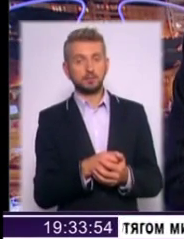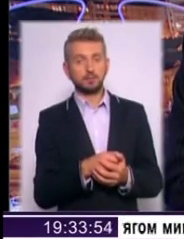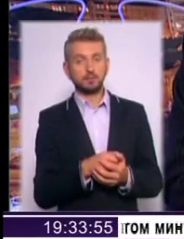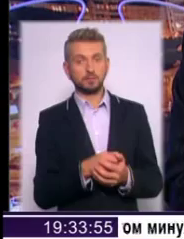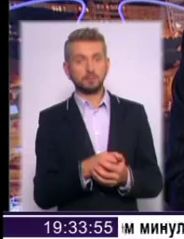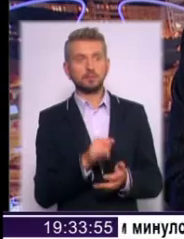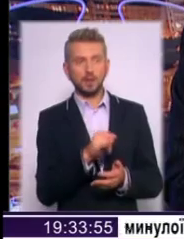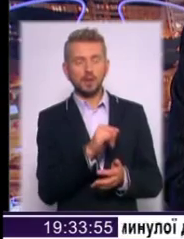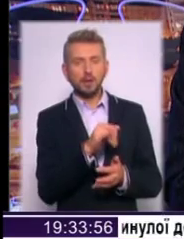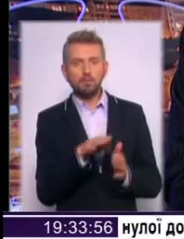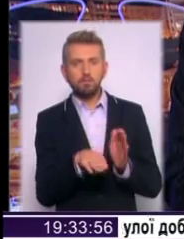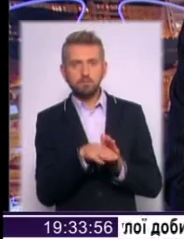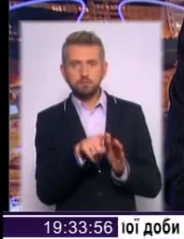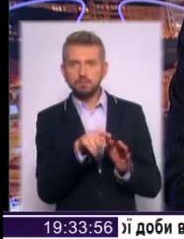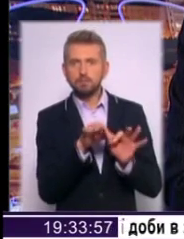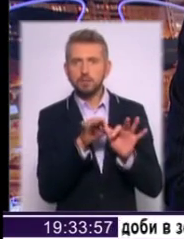знищуються